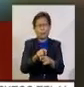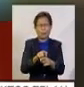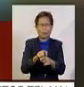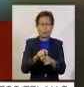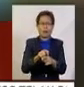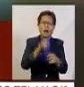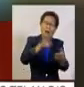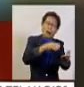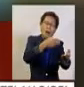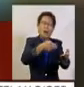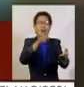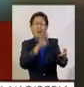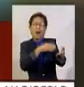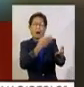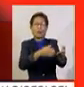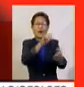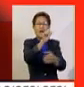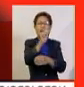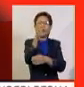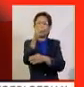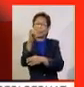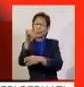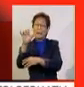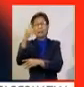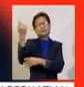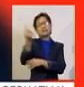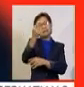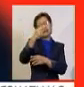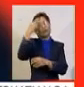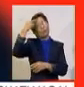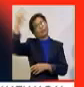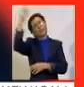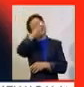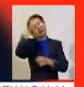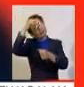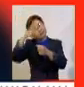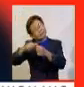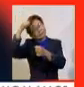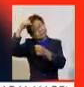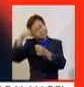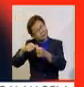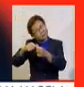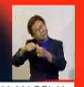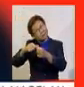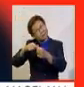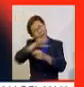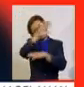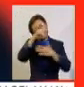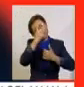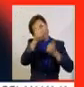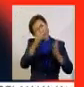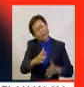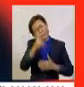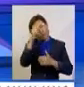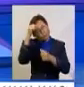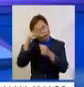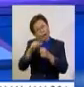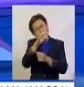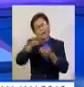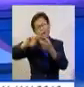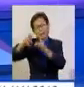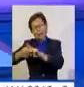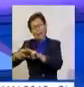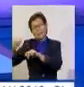lagu tersebut, Allahyarham A. Ramli. Sentiasa dirindui dan dikenang bukan sahaja oleh para peminatnya tetapi juga